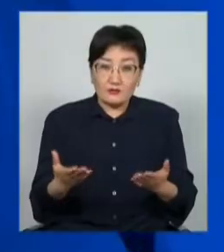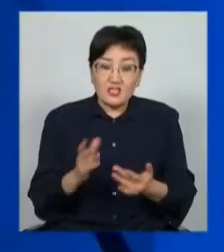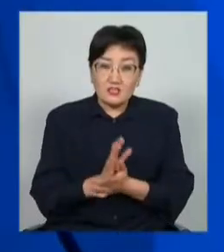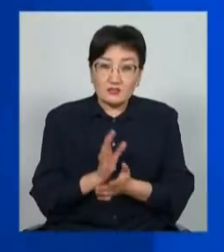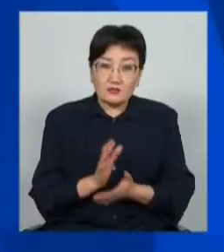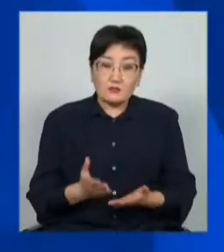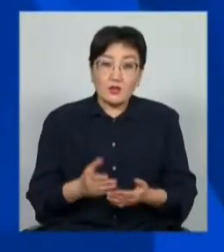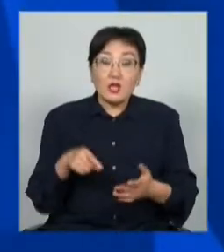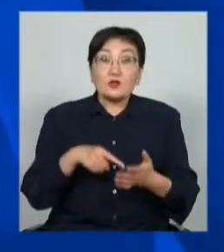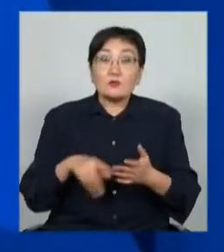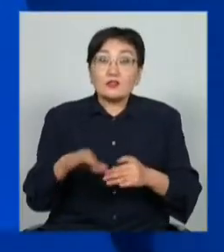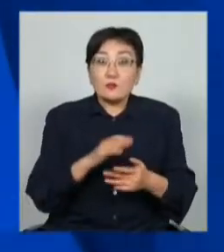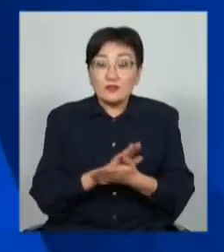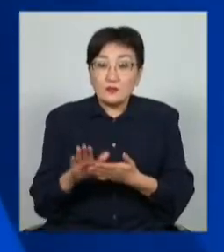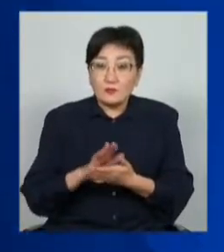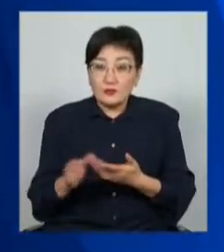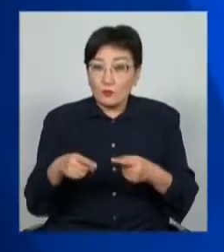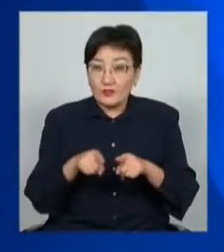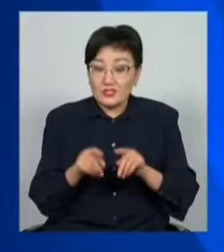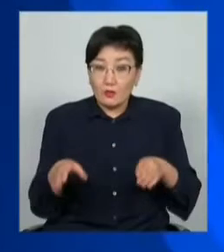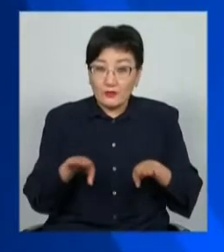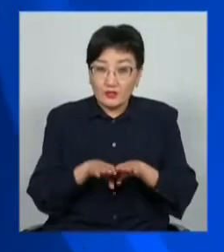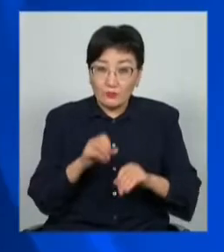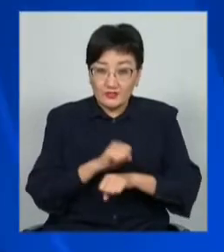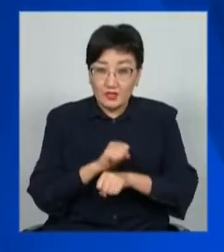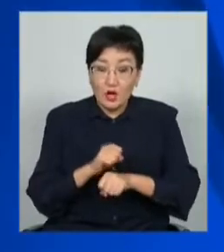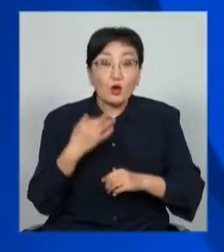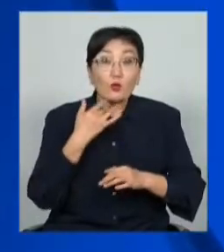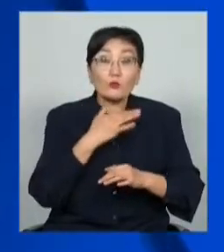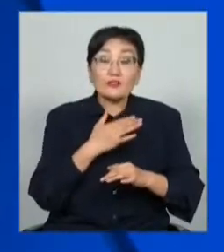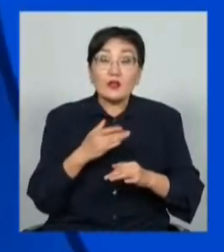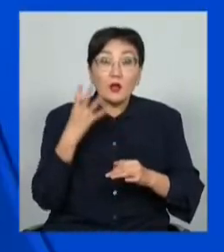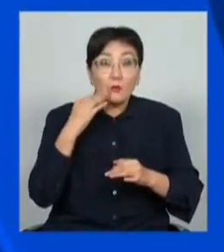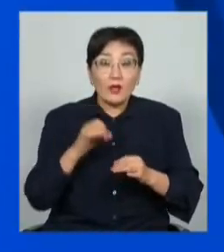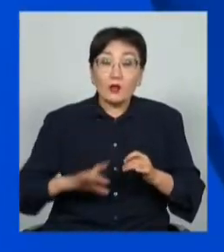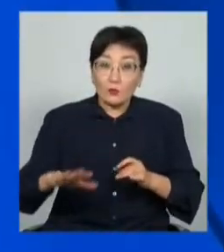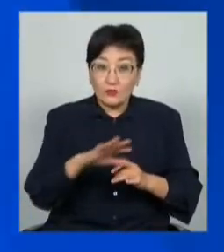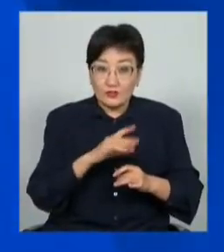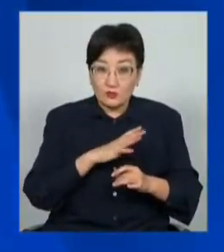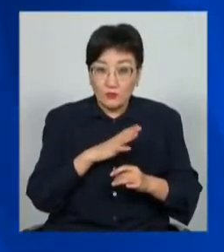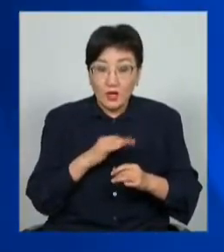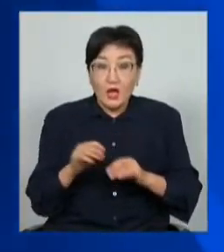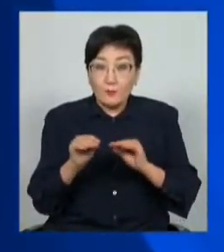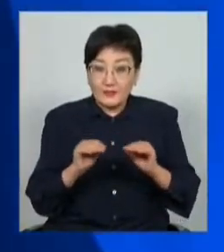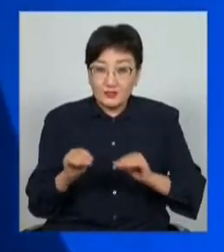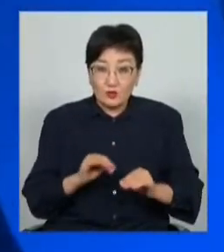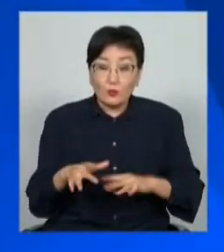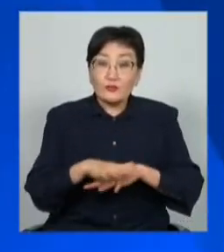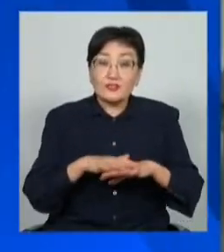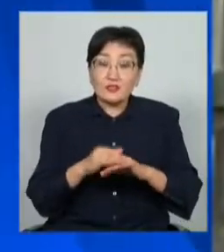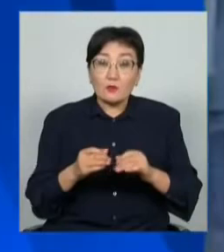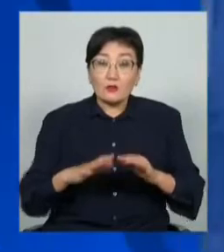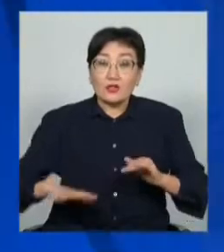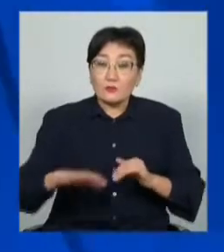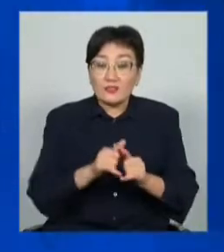емес. Қала ішіндегі тазалығы сын көтермейтін жабық аялдамалардың басым бөлігі Алматы ауданында болып шықты. Абаттандыру және қоғамдық